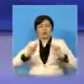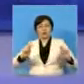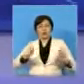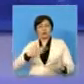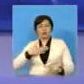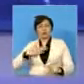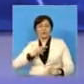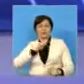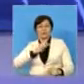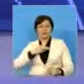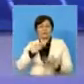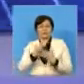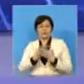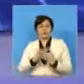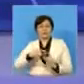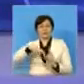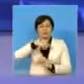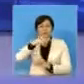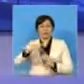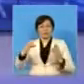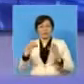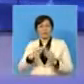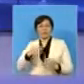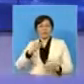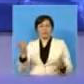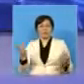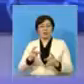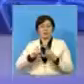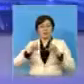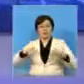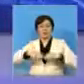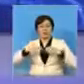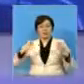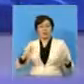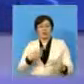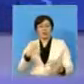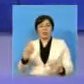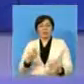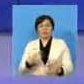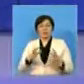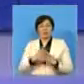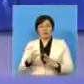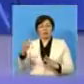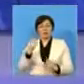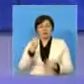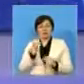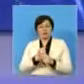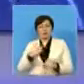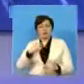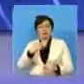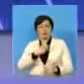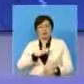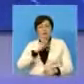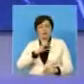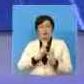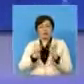Еріктілер еңбек еленді. Кәсіпкерлер қоғам игілігіне қажет орталықтар ашты. Ендігіде ауыл шаруашылығы өнімдерінде өздері